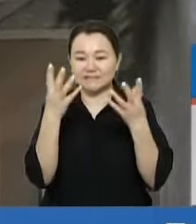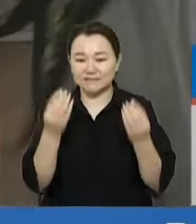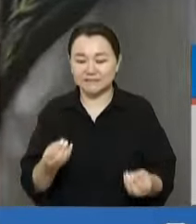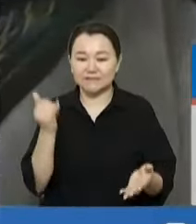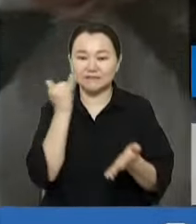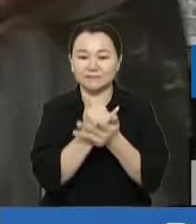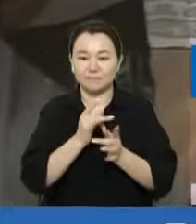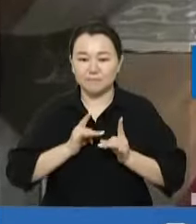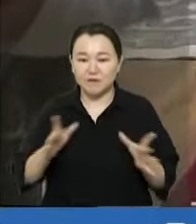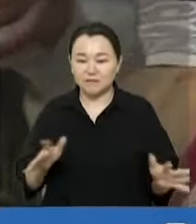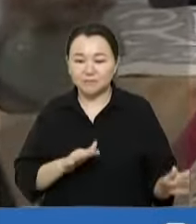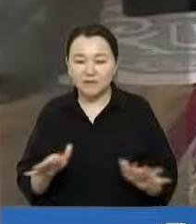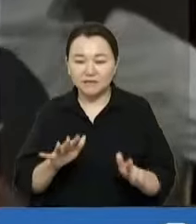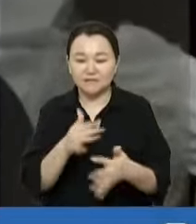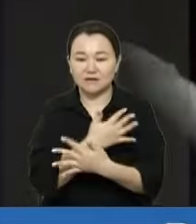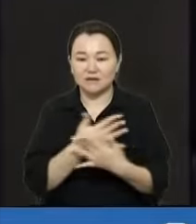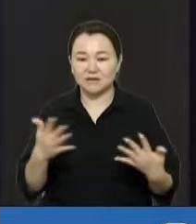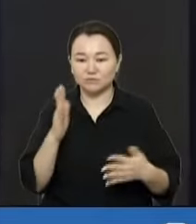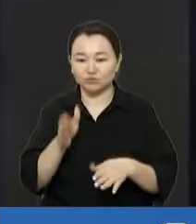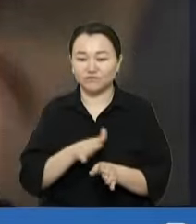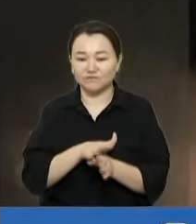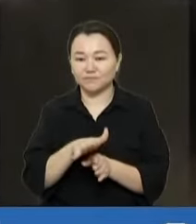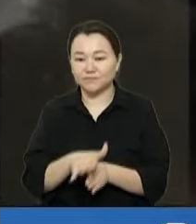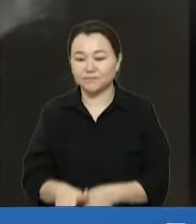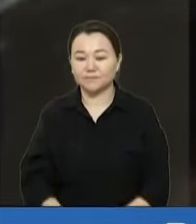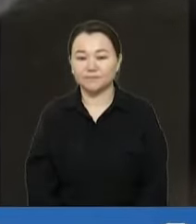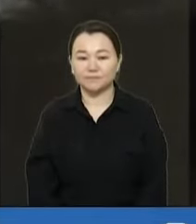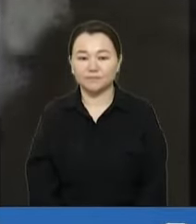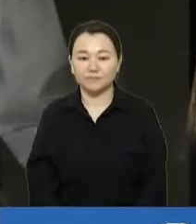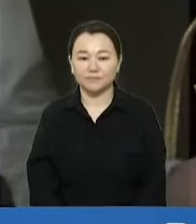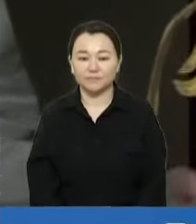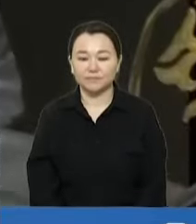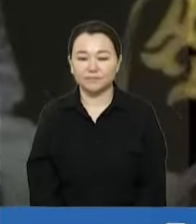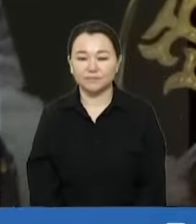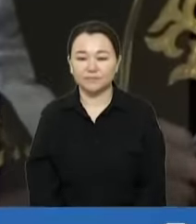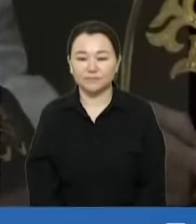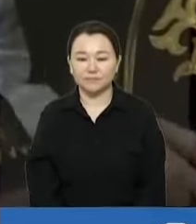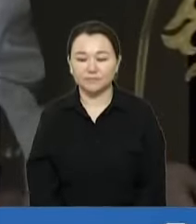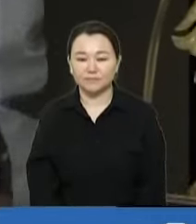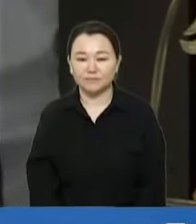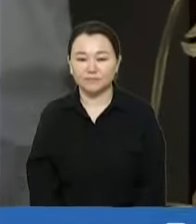мерекелік шаралар өткізілуде. Сымбат Ғалымбекұлы, Думан Сүлейменов, Информбюро.